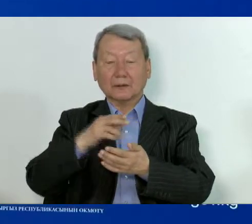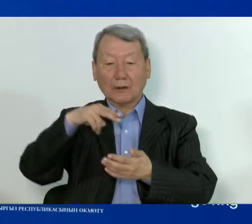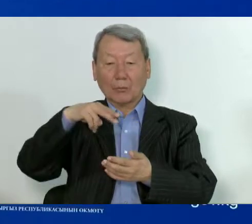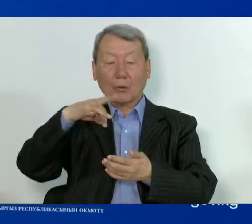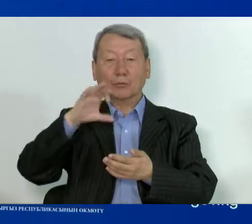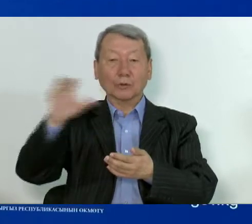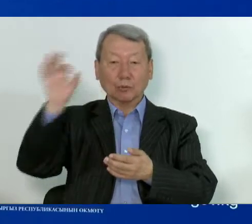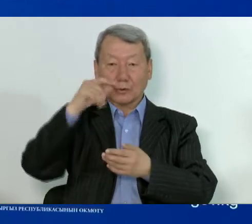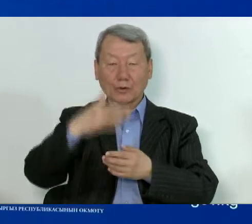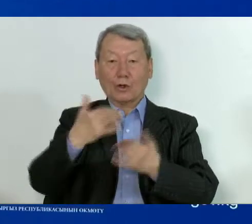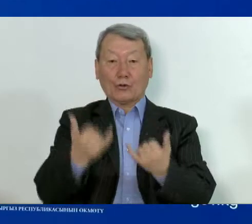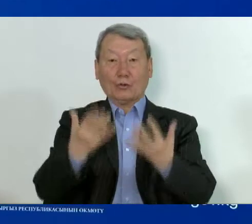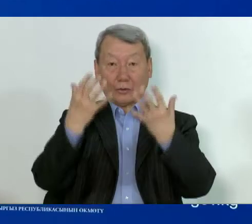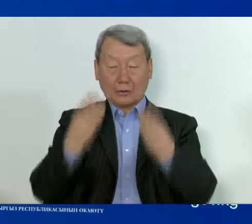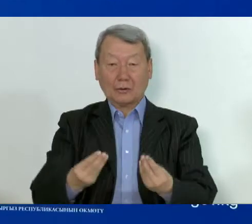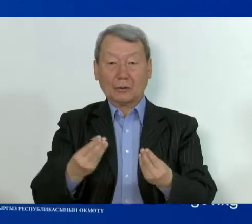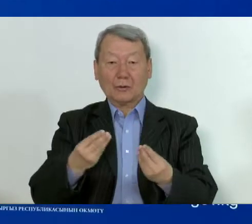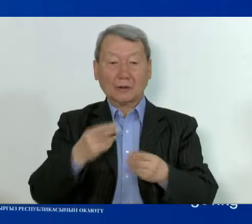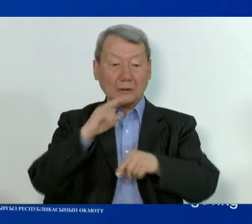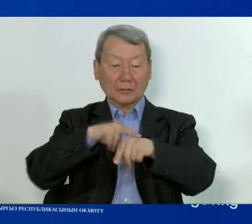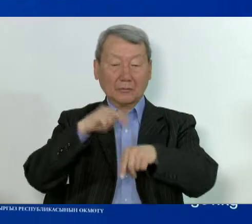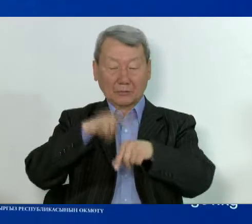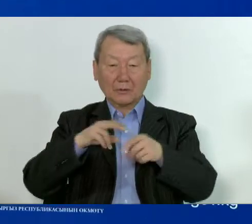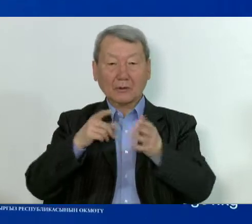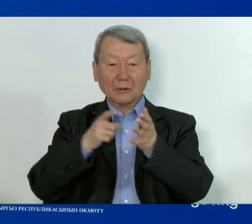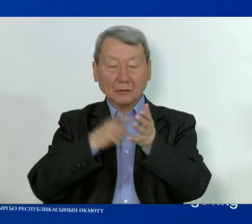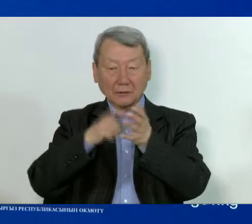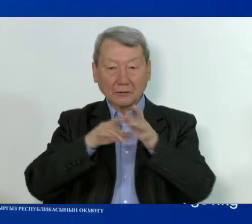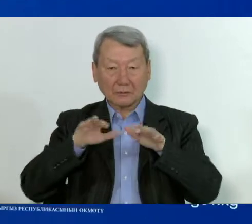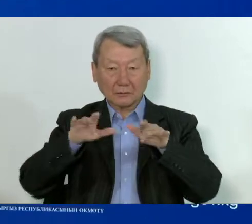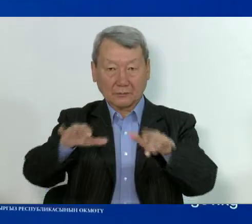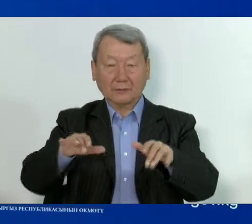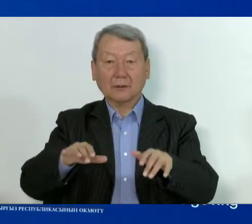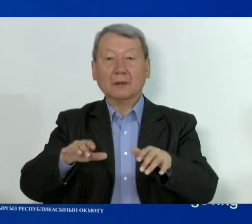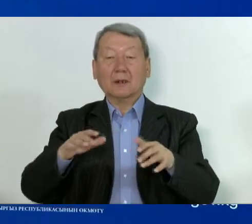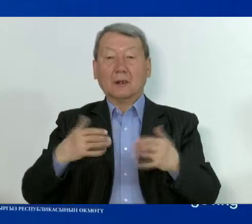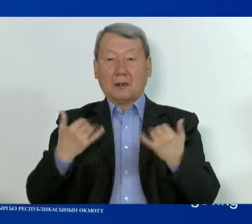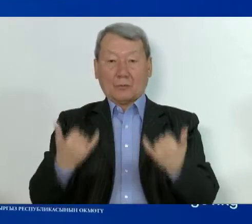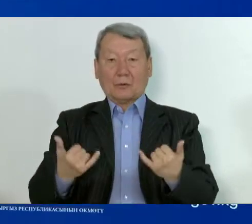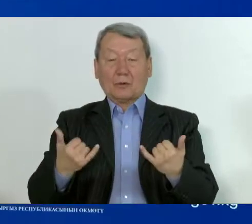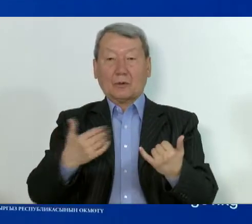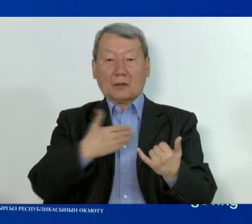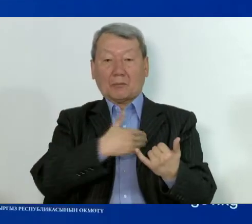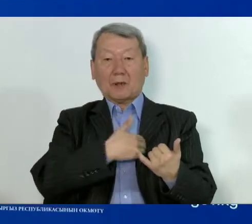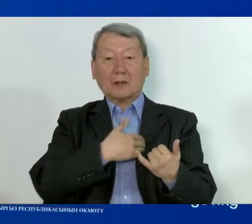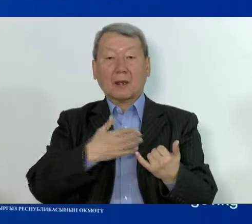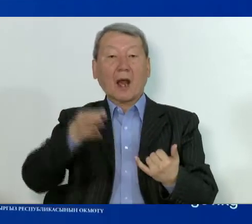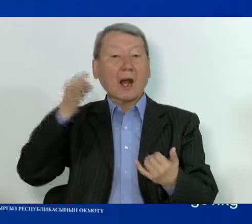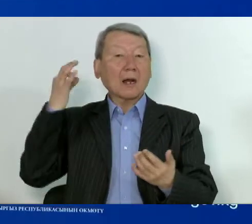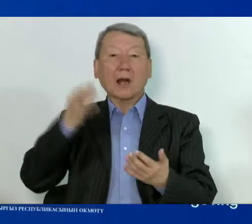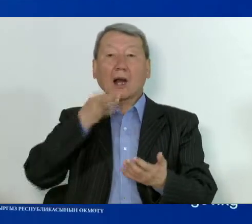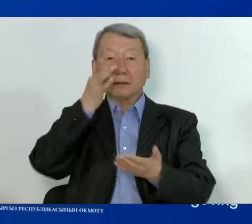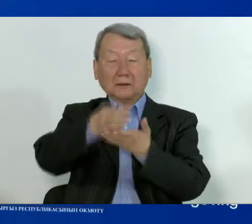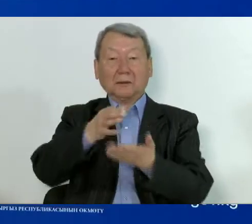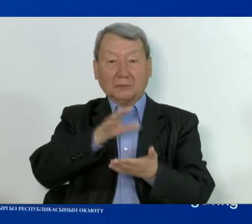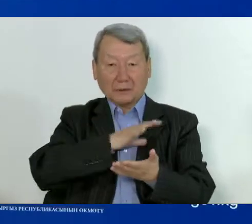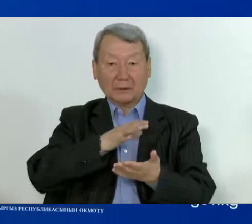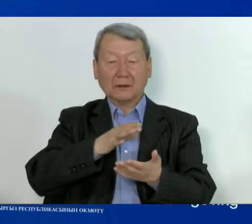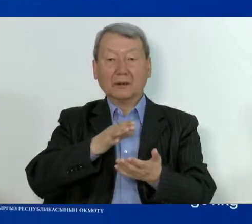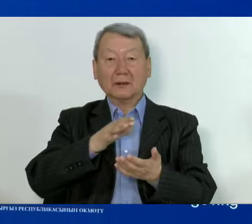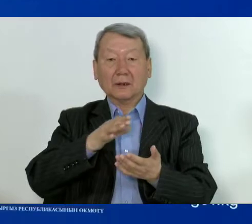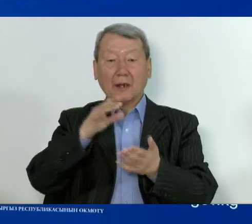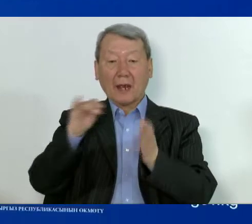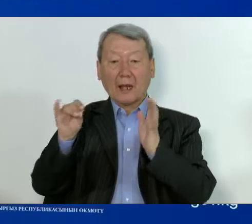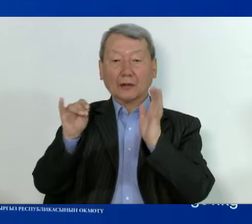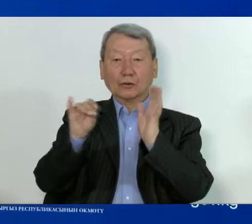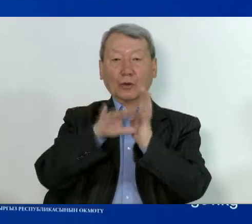пропусктар боюнча азыркы учурда тергөө иштери жүргүзүлүүдө. Мен мурун эле айткам, ошо